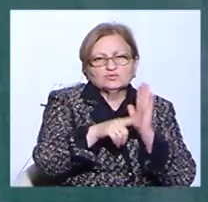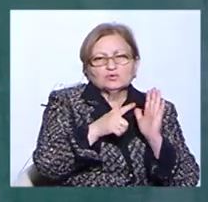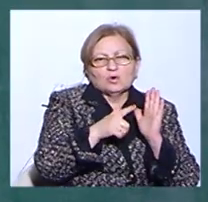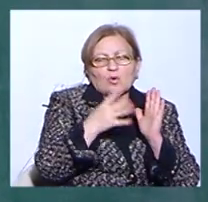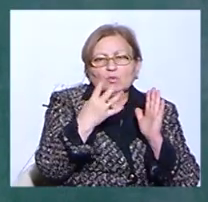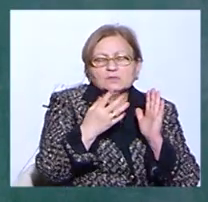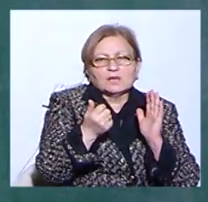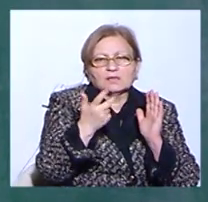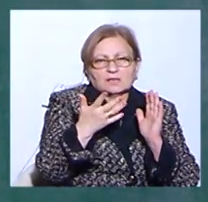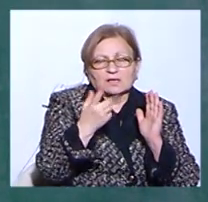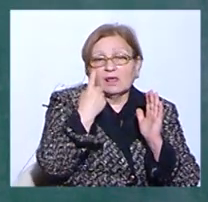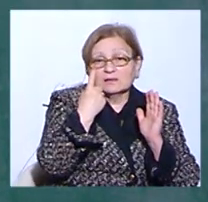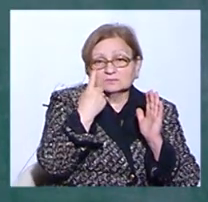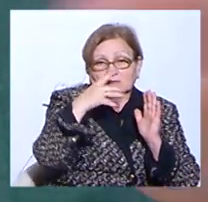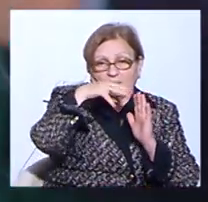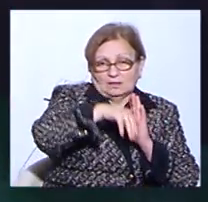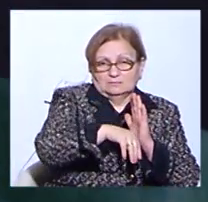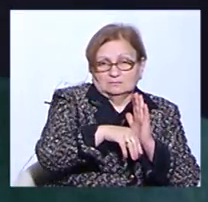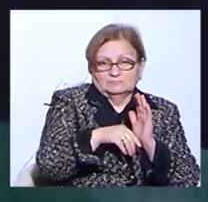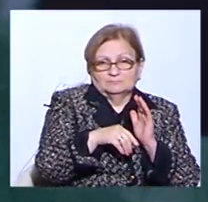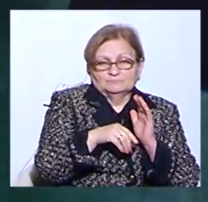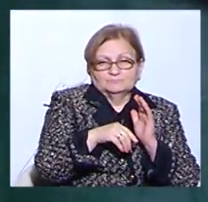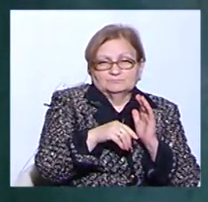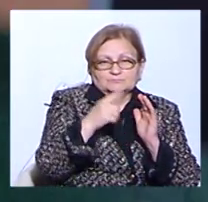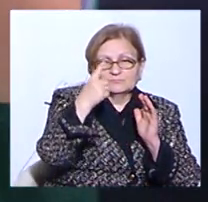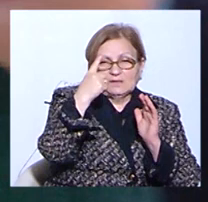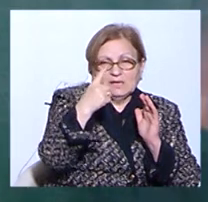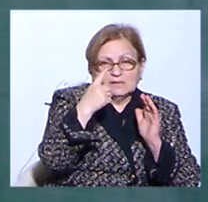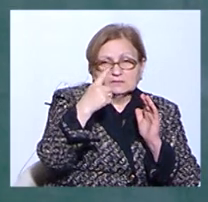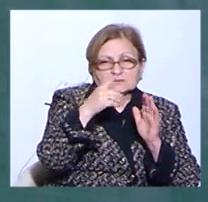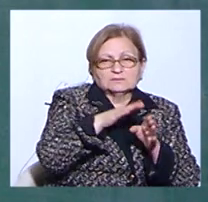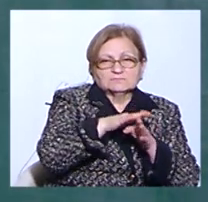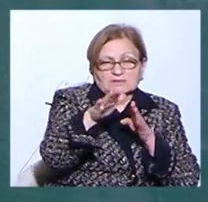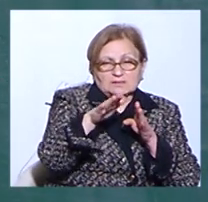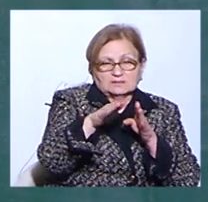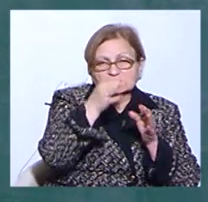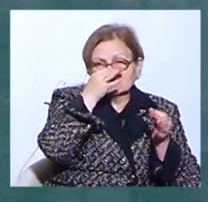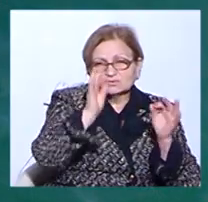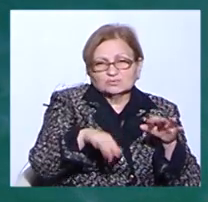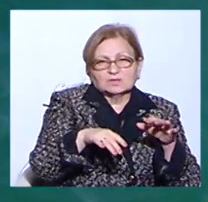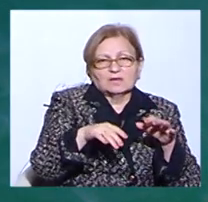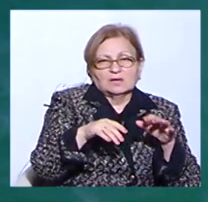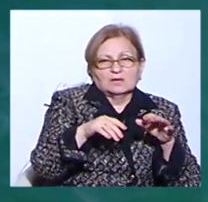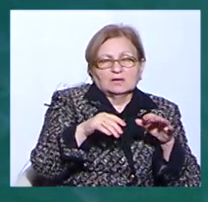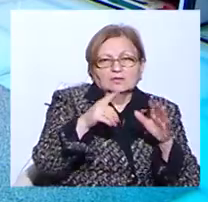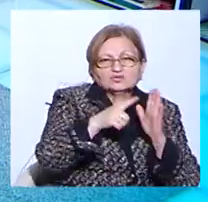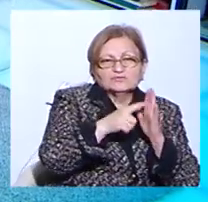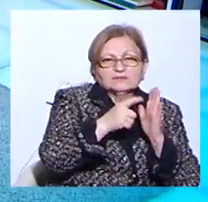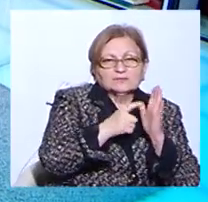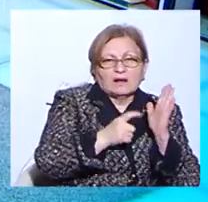მოთავსდება? ერთხელ. ეს არის 1/3 და ნაშთი რჩება რამდენი? 7 გავყოთ